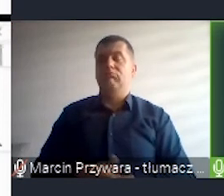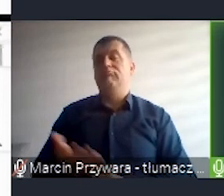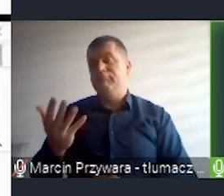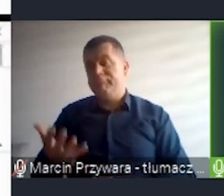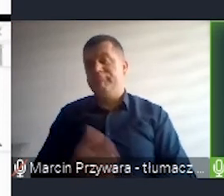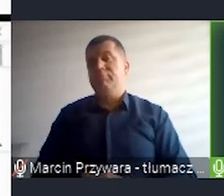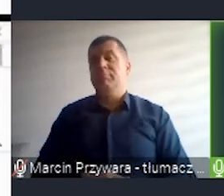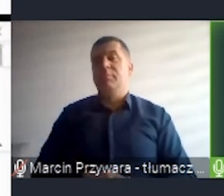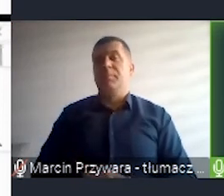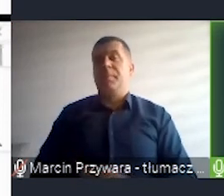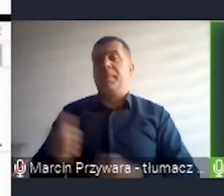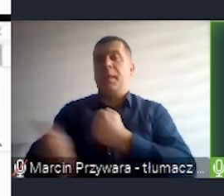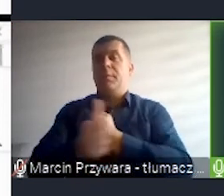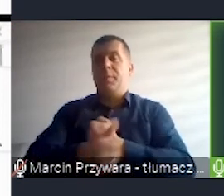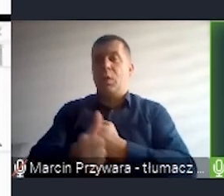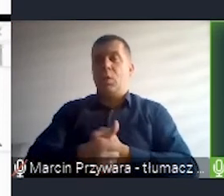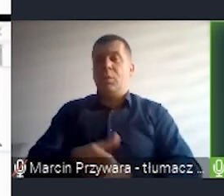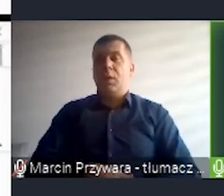niestety dokumenty